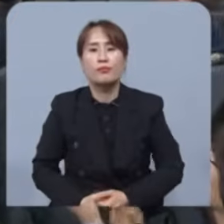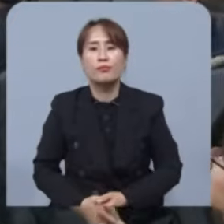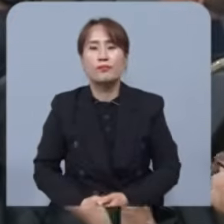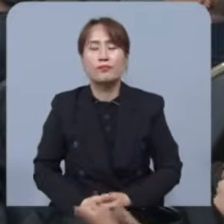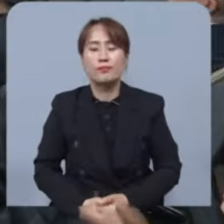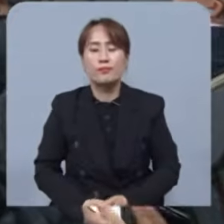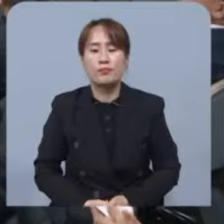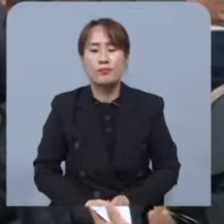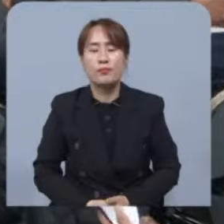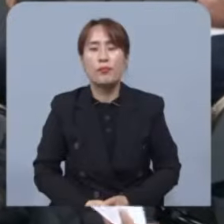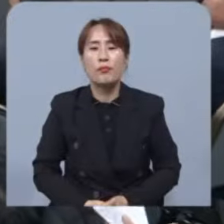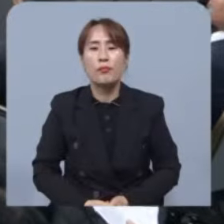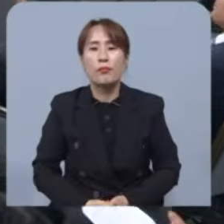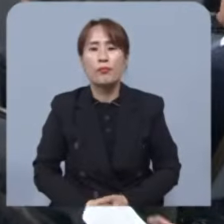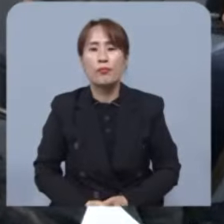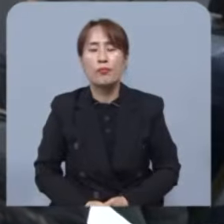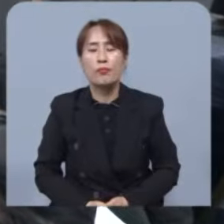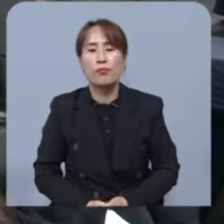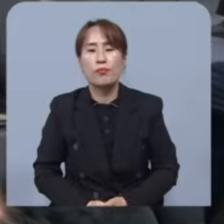여기